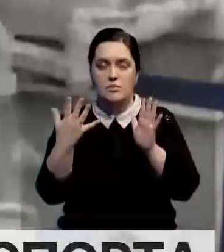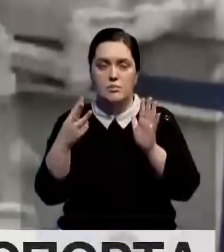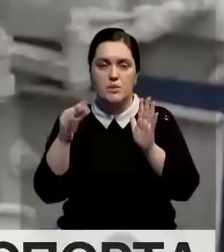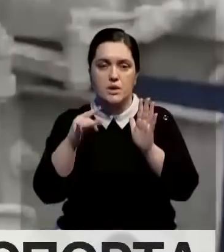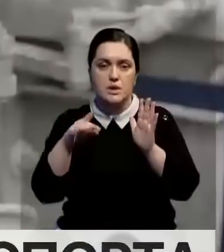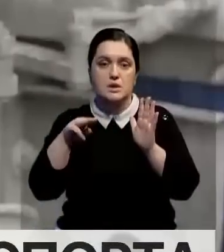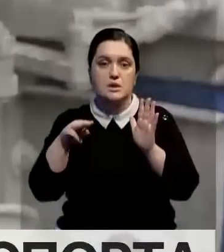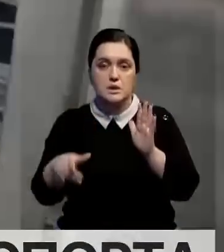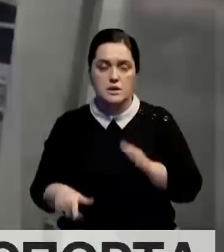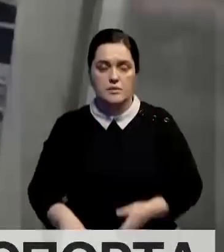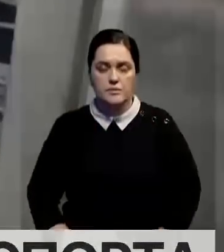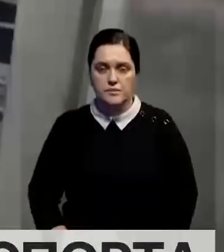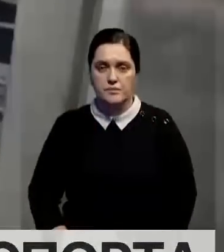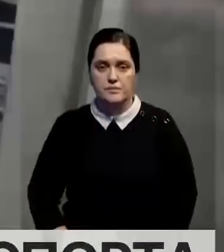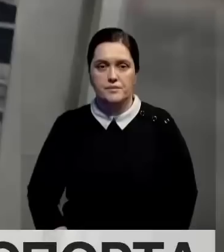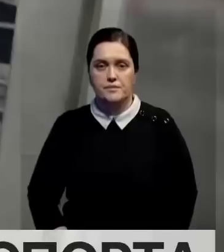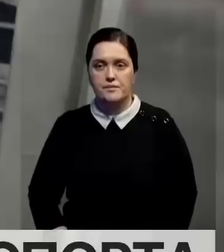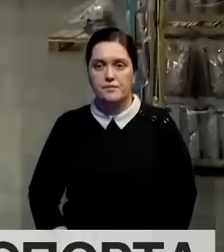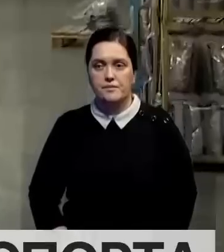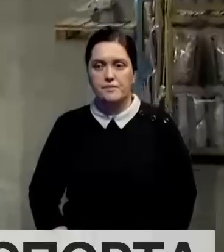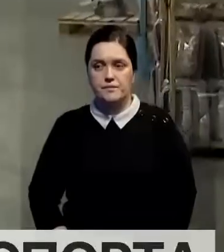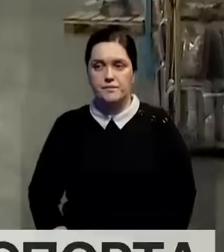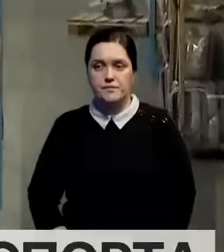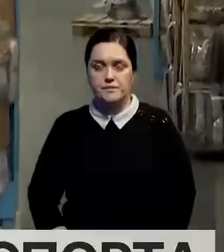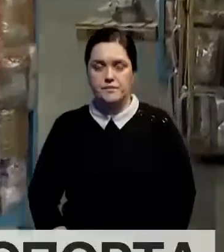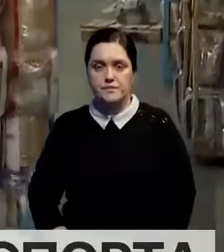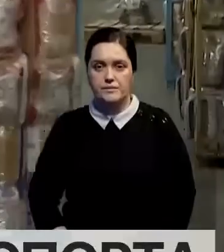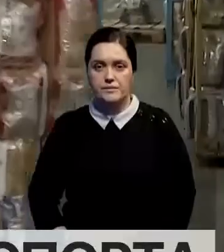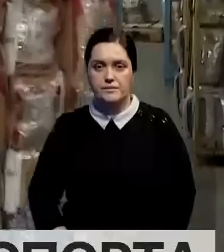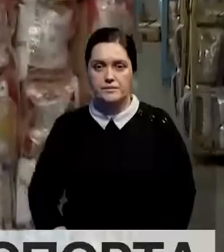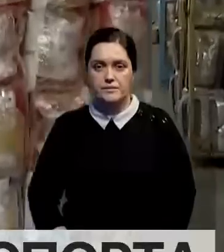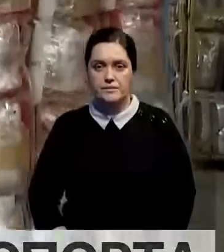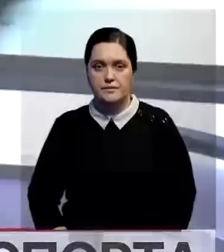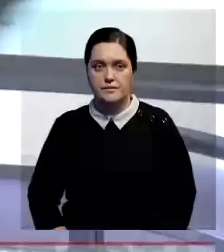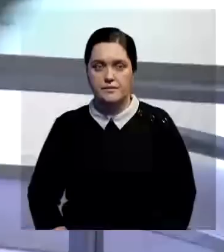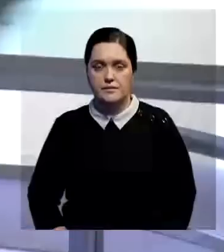миллиардов тенге. Сабина Балашкина, Нургали Мамбурбаев, Хабар, 24.